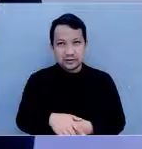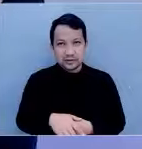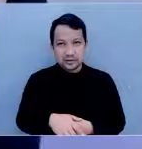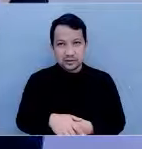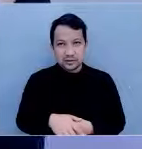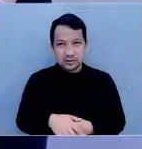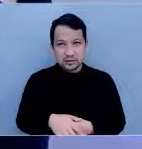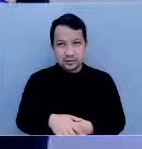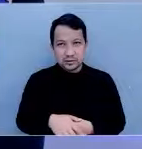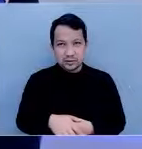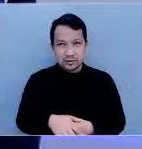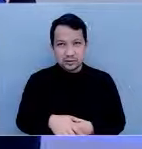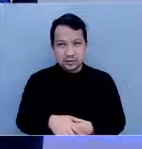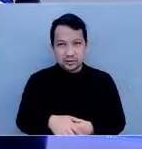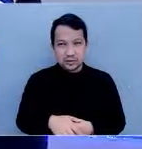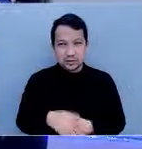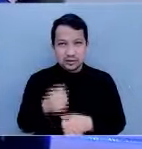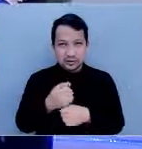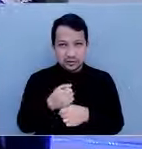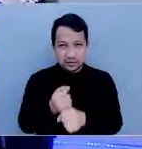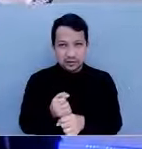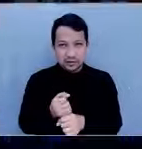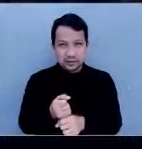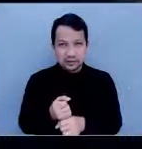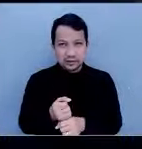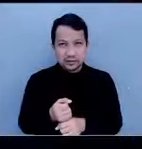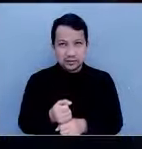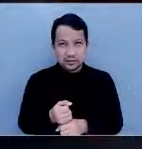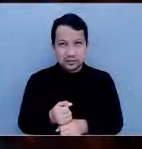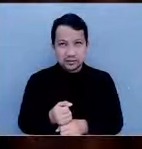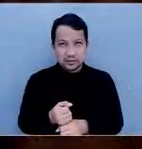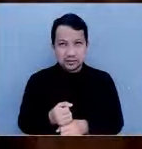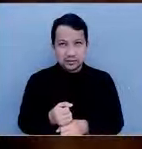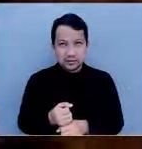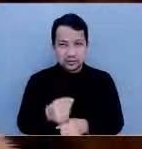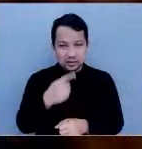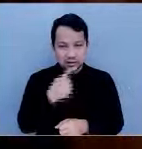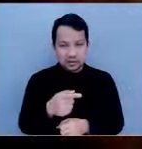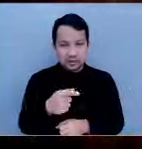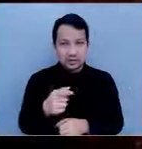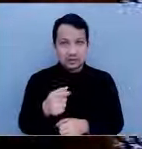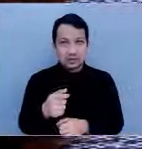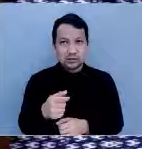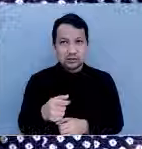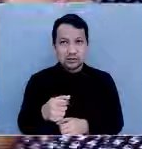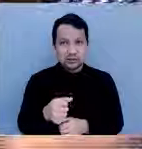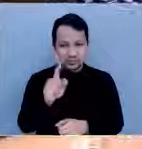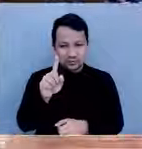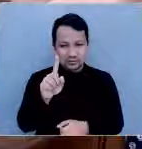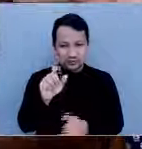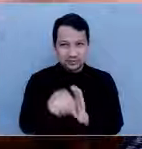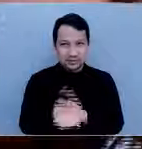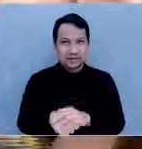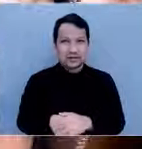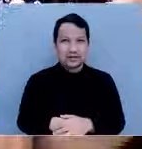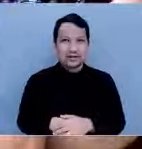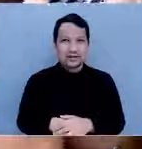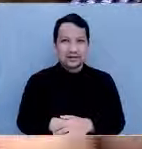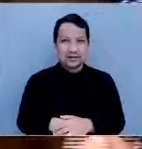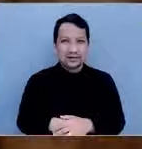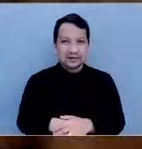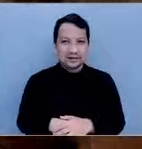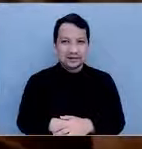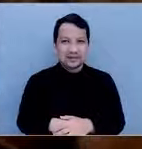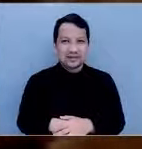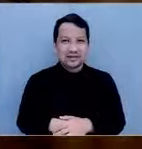nga gawin natin? Kaya mo ba gawin ng ibon in 10 seconds? Okay. Ah. Kahit po 1 second. Kahit po 1 second. Second. Pabigyan natin ng ano.